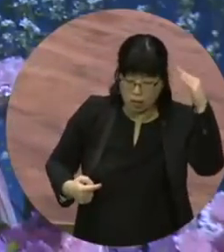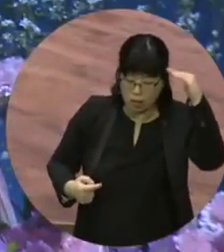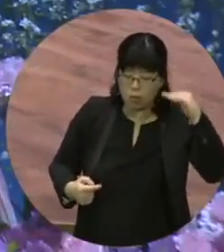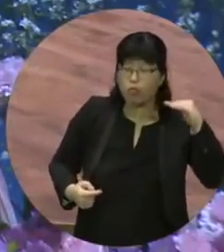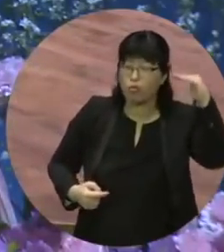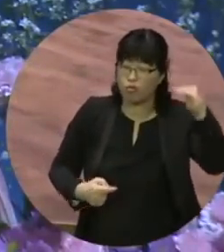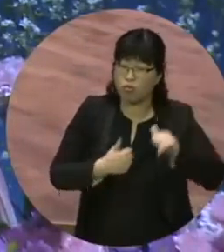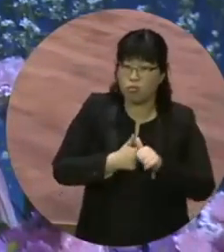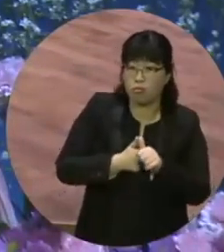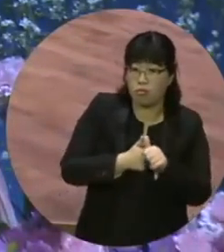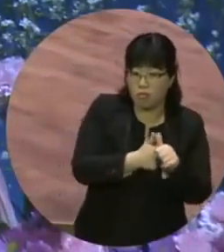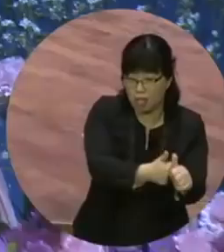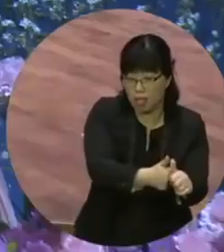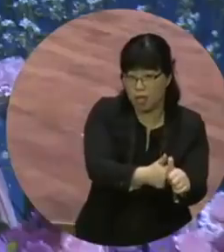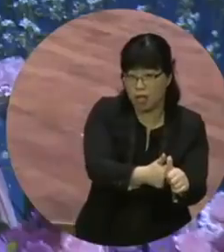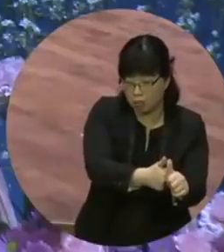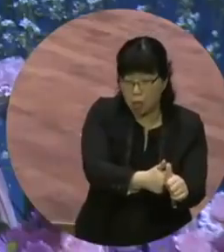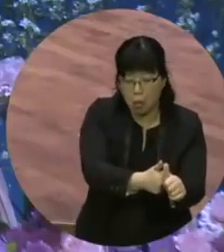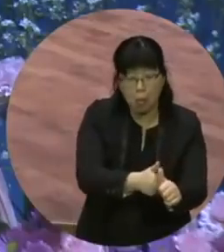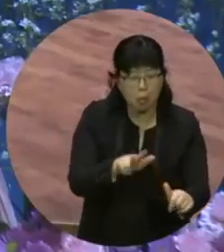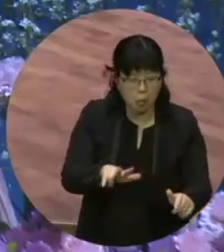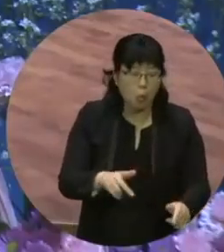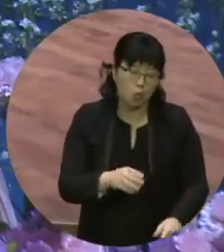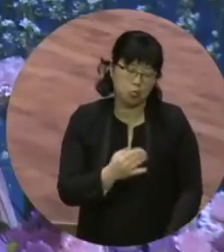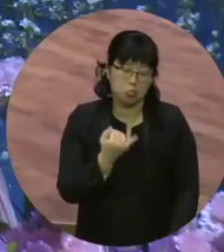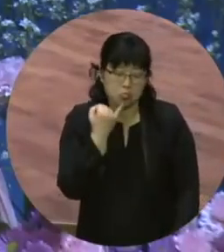신앙생활을 하게 되는 경우가 발생한다는 거예요.